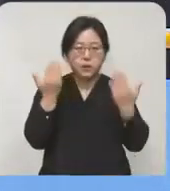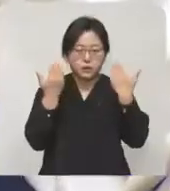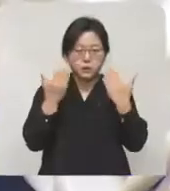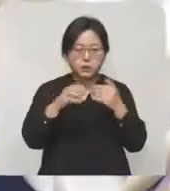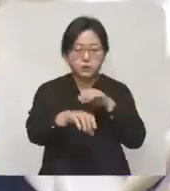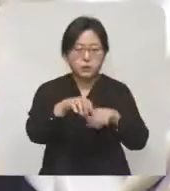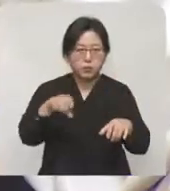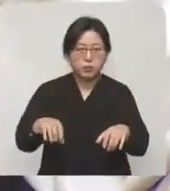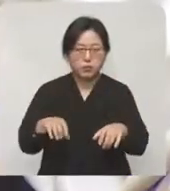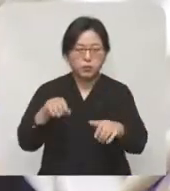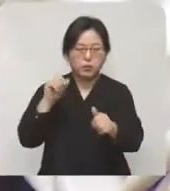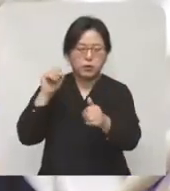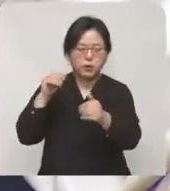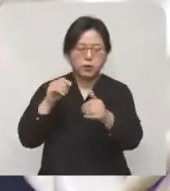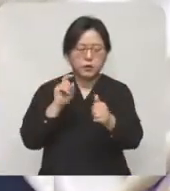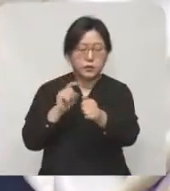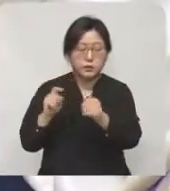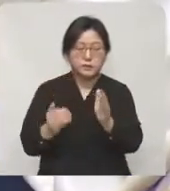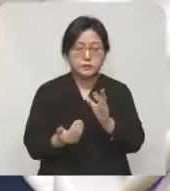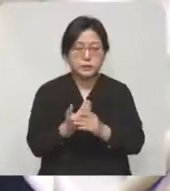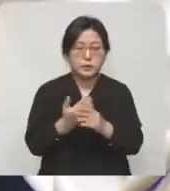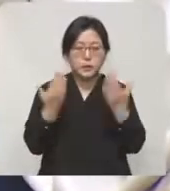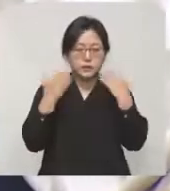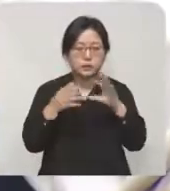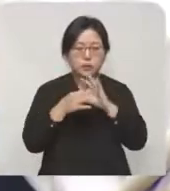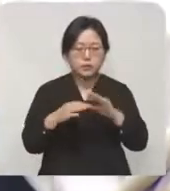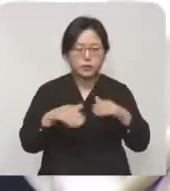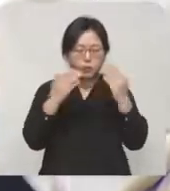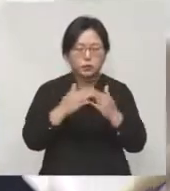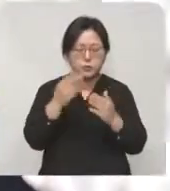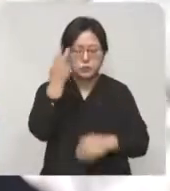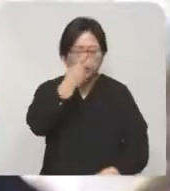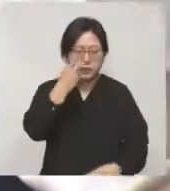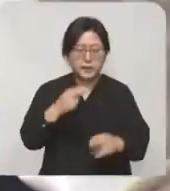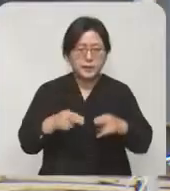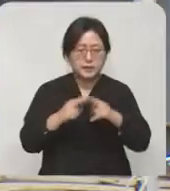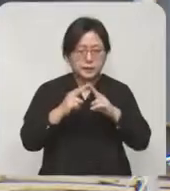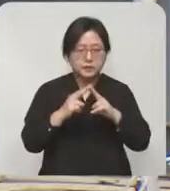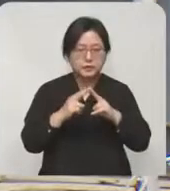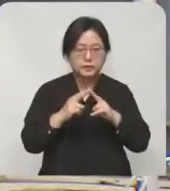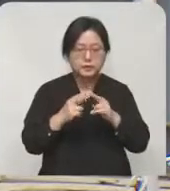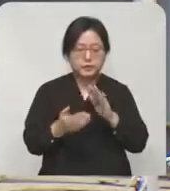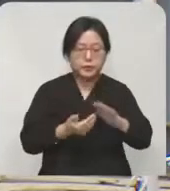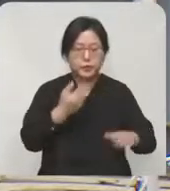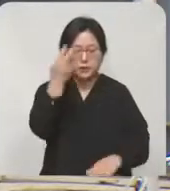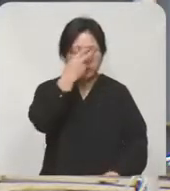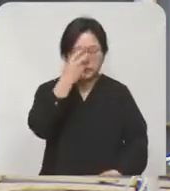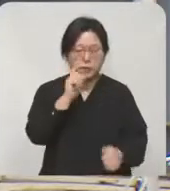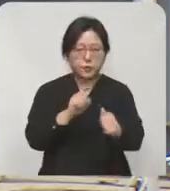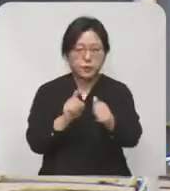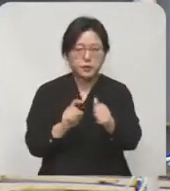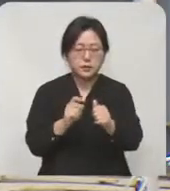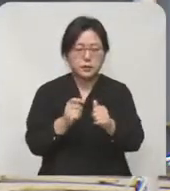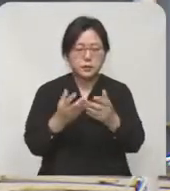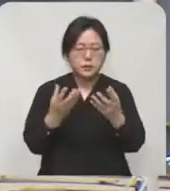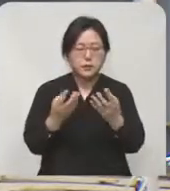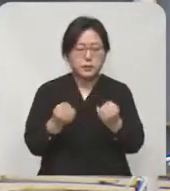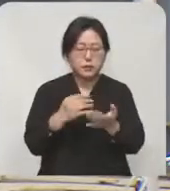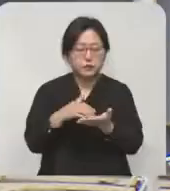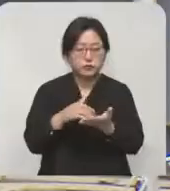곳에서 확장자가 속출하고 있습니다 학교 관련 전수 검사 와 시설 등 관련 선재 검사에서도 확장자가 다수 추가